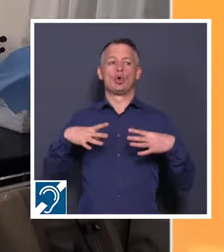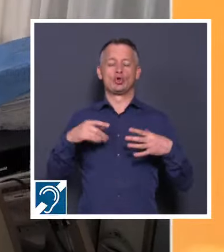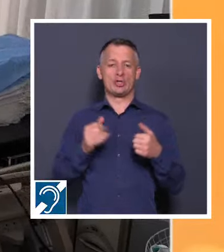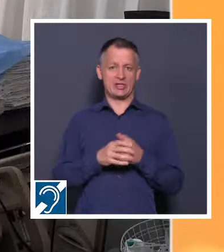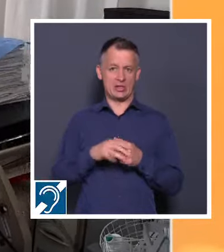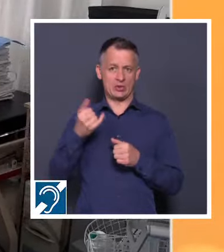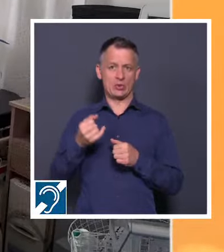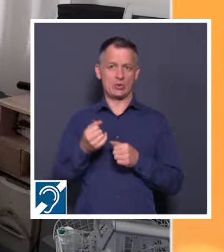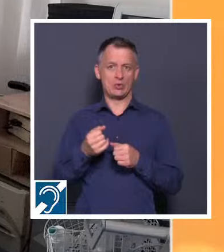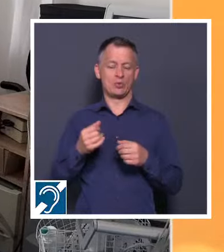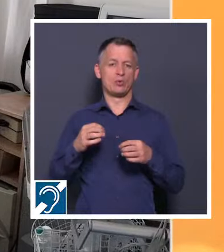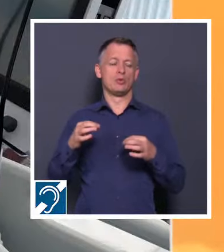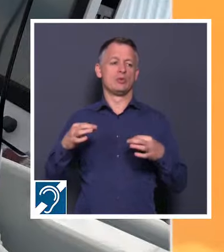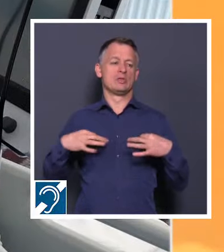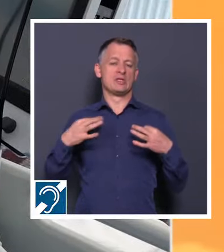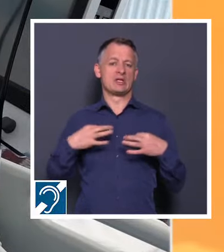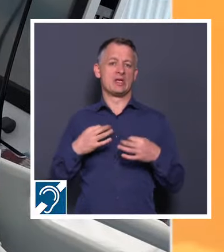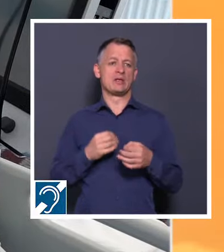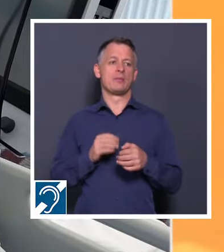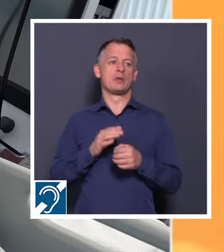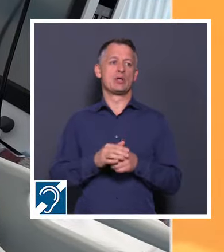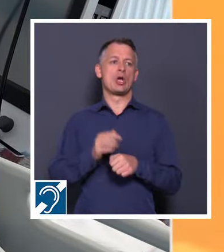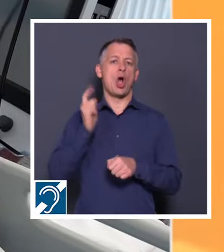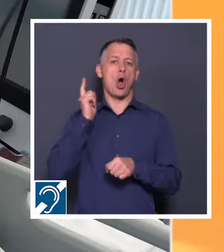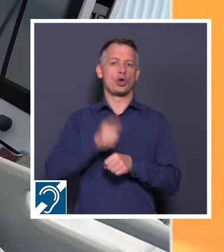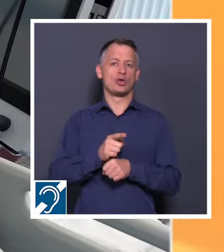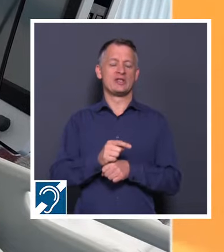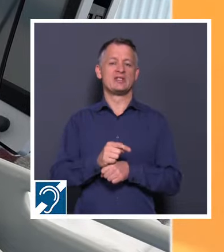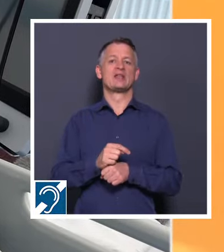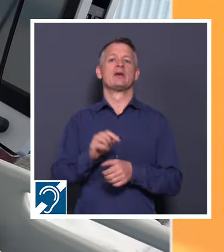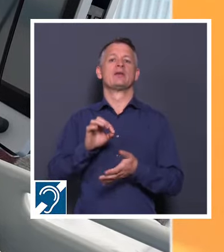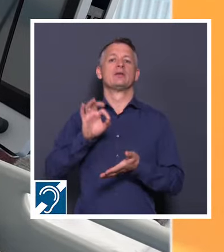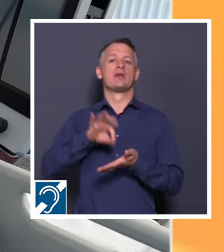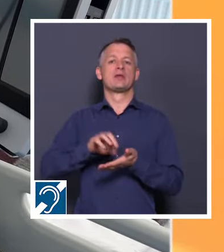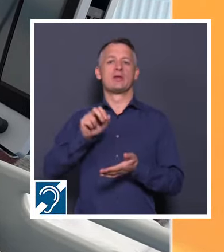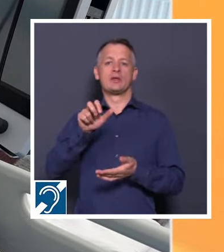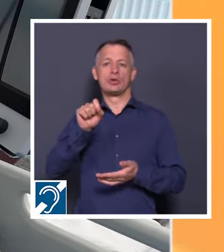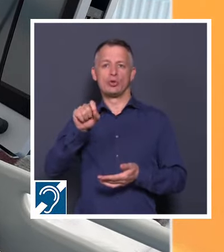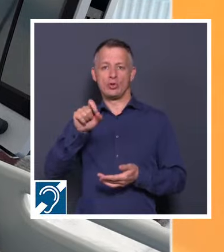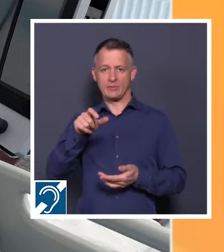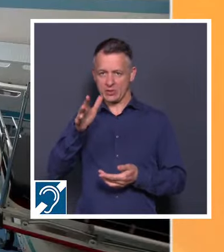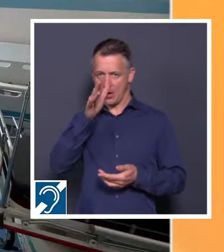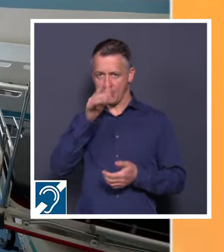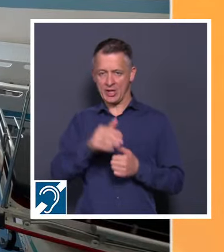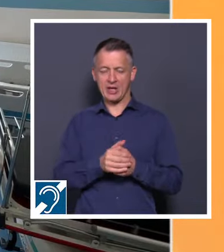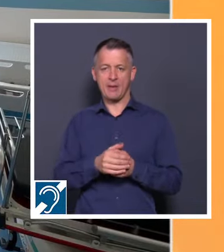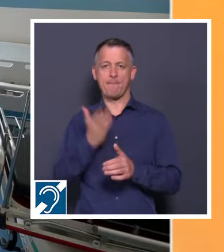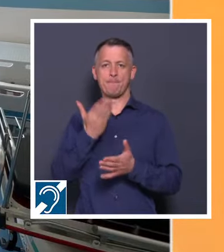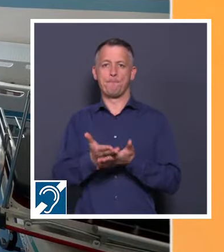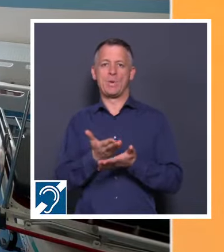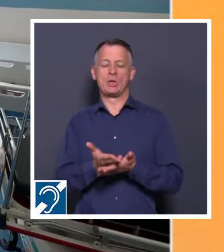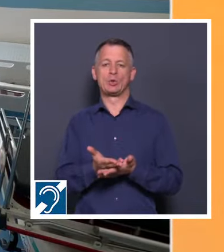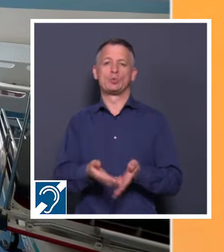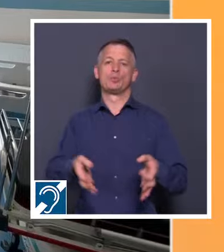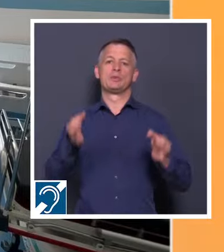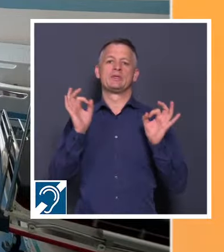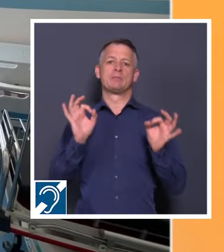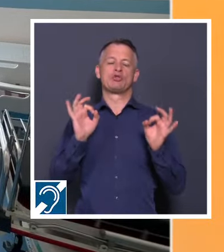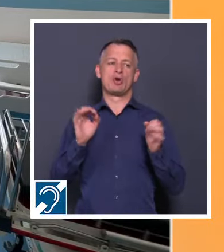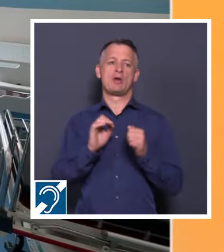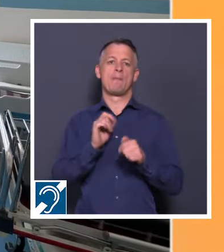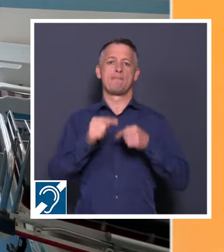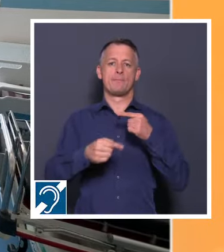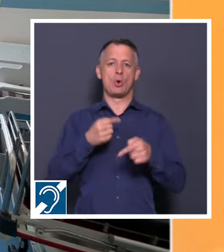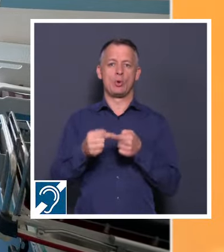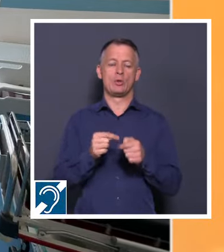ordonanța 34 publicată pe 12 aprilie, pentru anumite